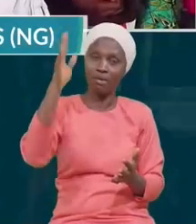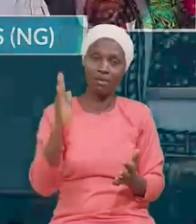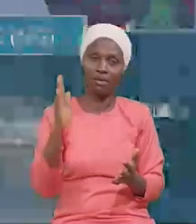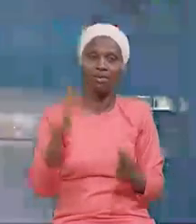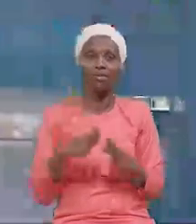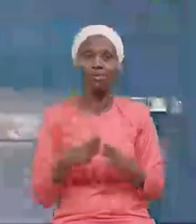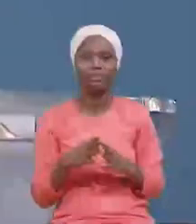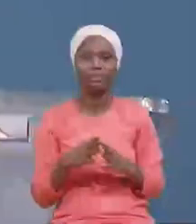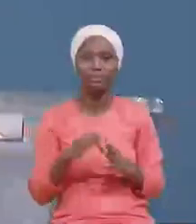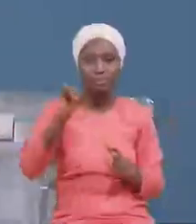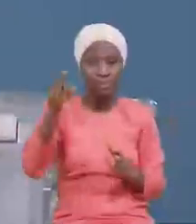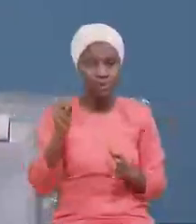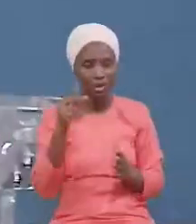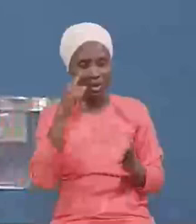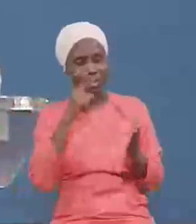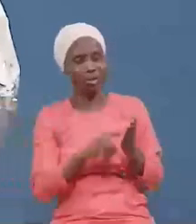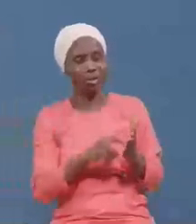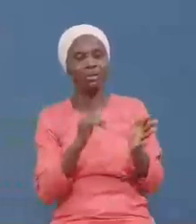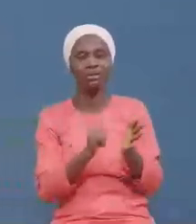Et Jean l'a reconnu.